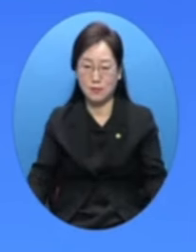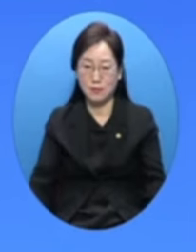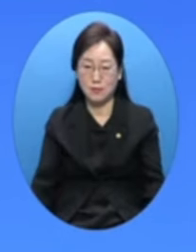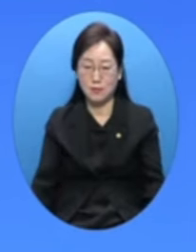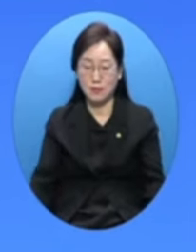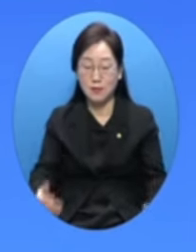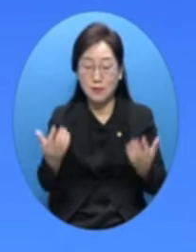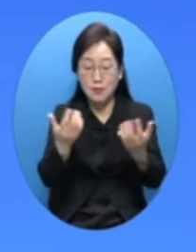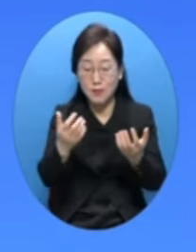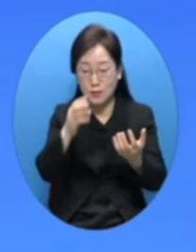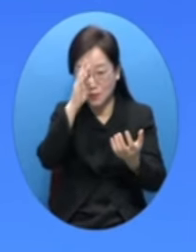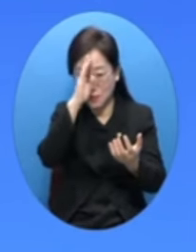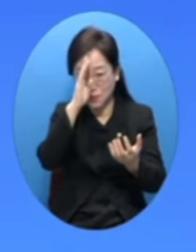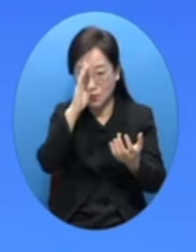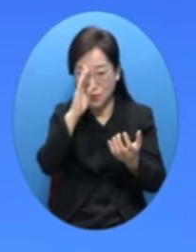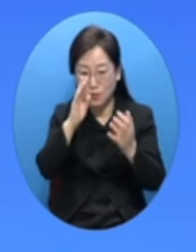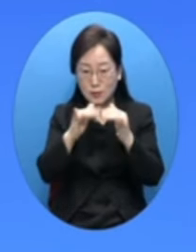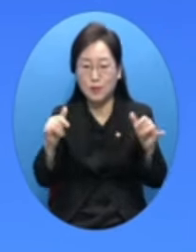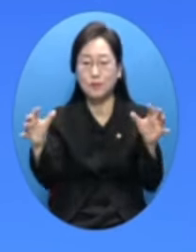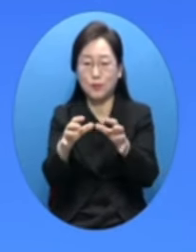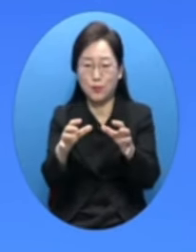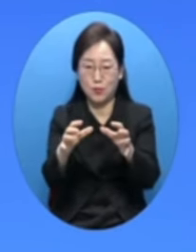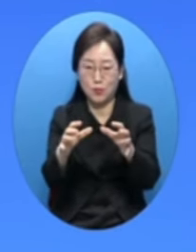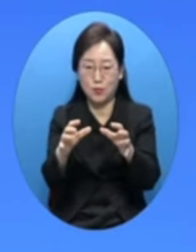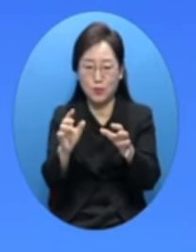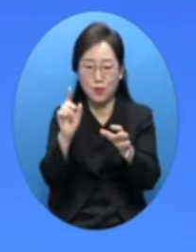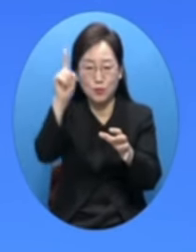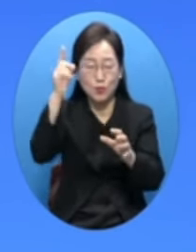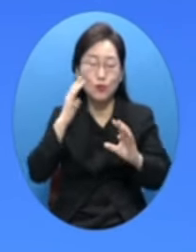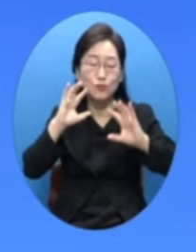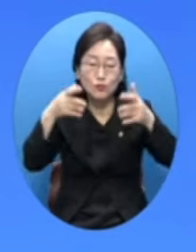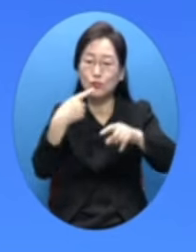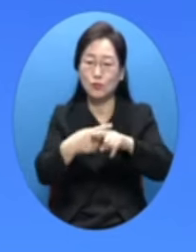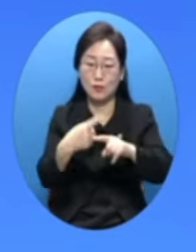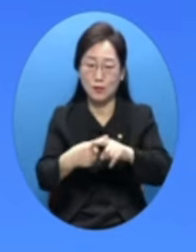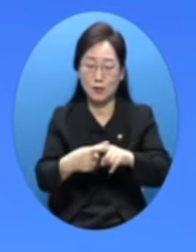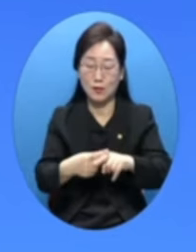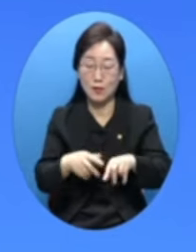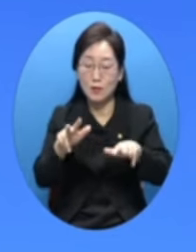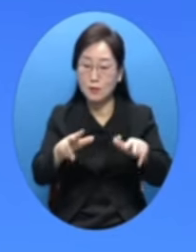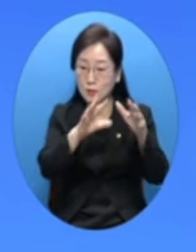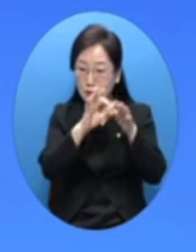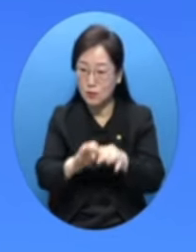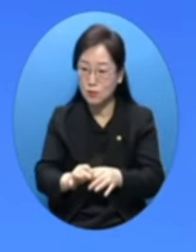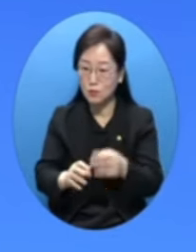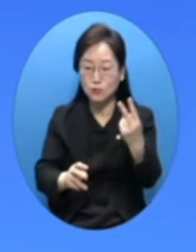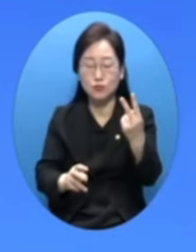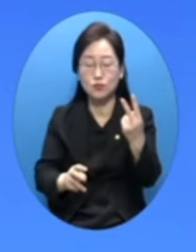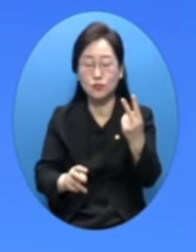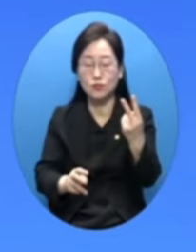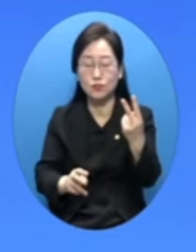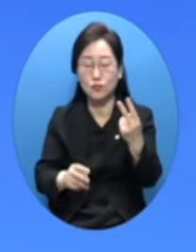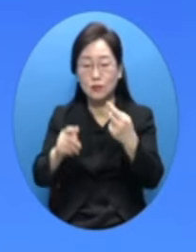한센병 환자들의 지상 천국이 되었고 그들은 지금도 이 두 분의 사랑의 속을 잊지 않고